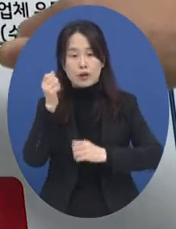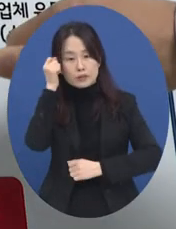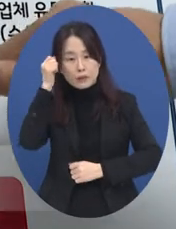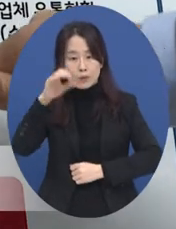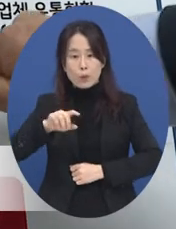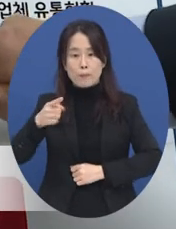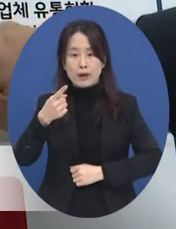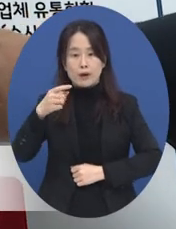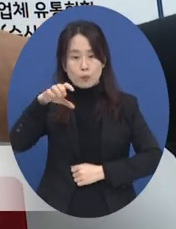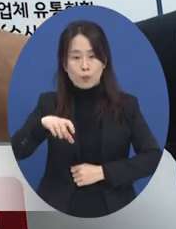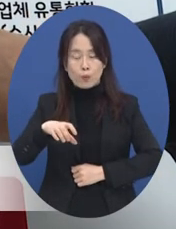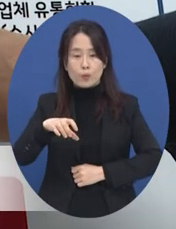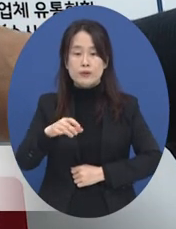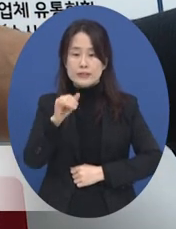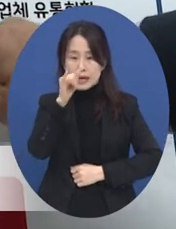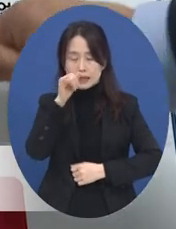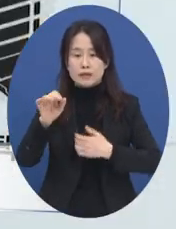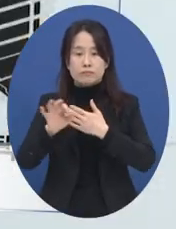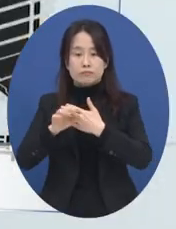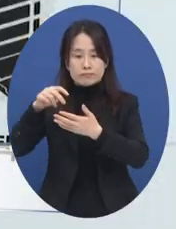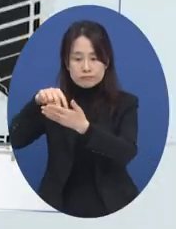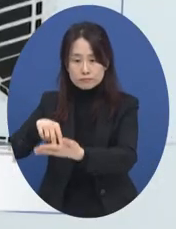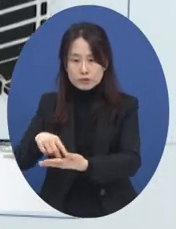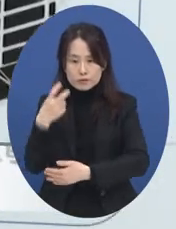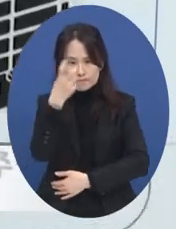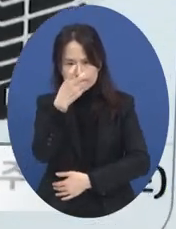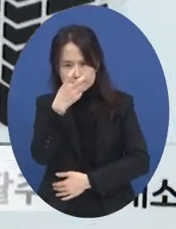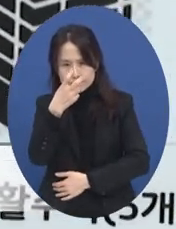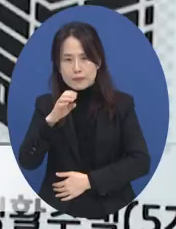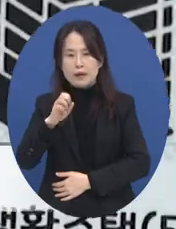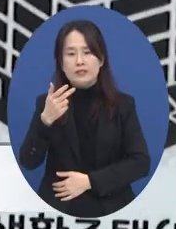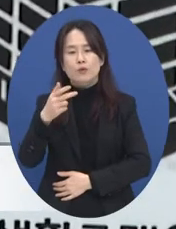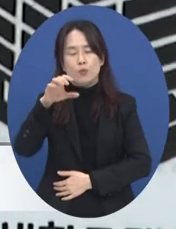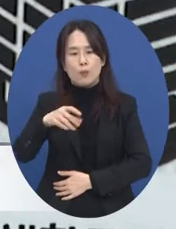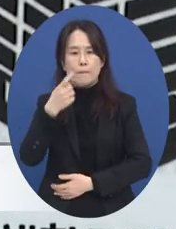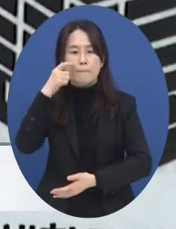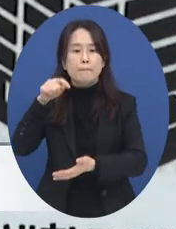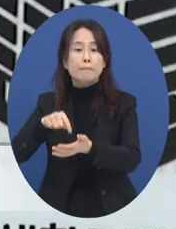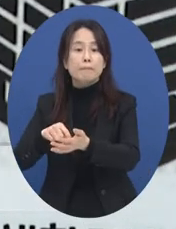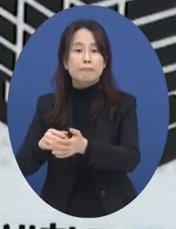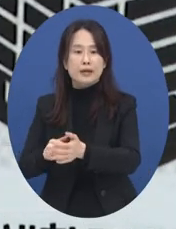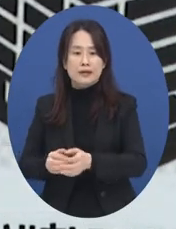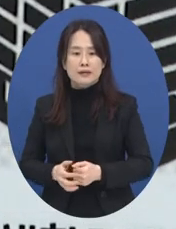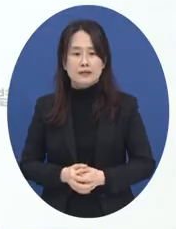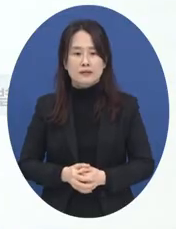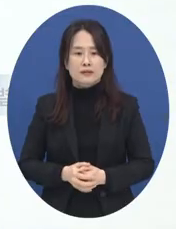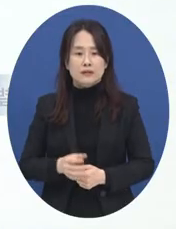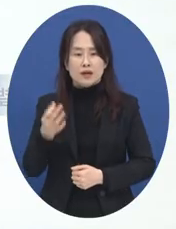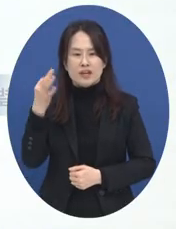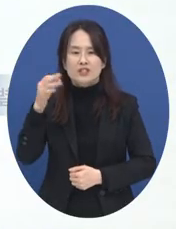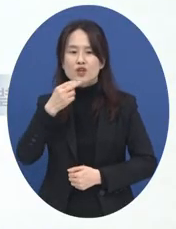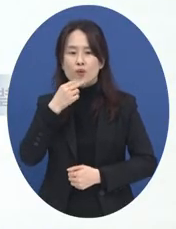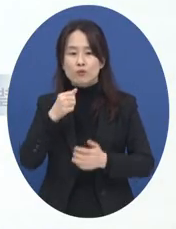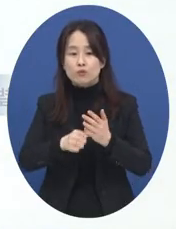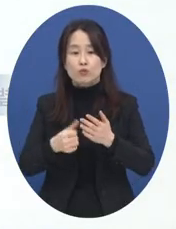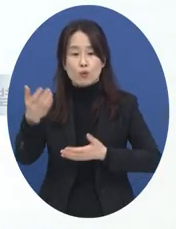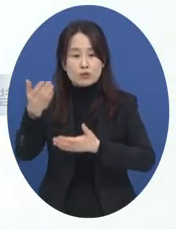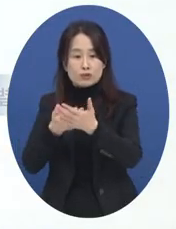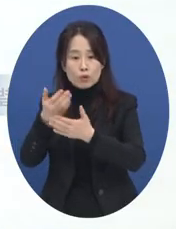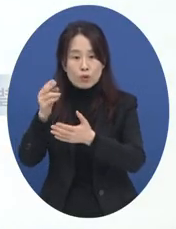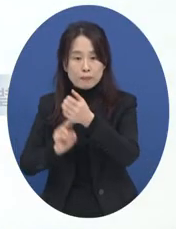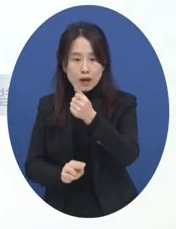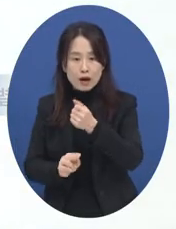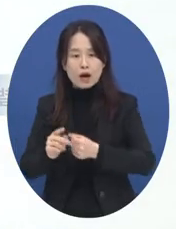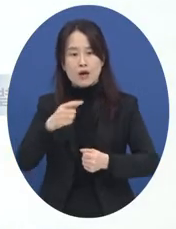등 숙박시설 100곳에 설치된 간이 왕관기 등을 조사해 47곳을 적발했습니다. 미검정 제품이